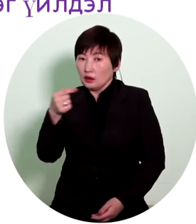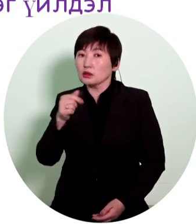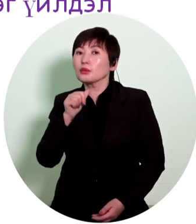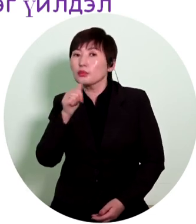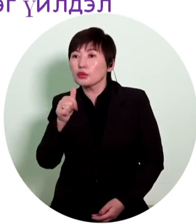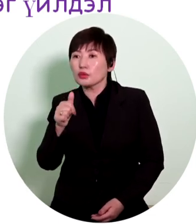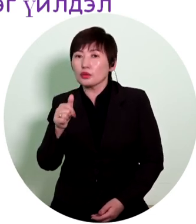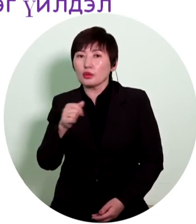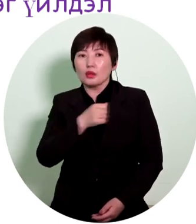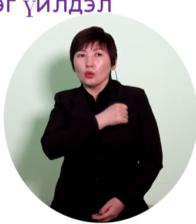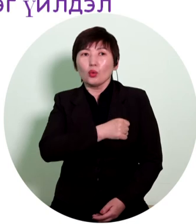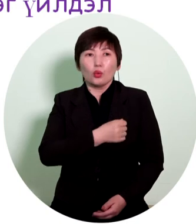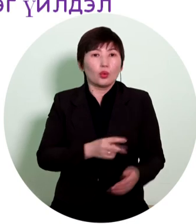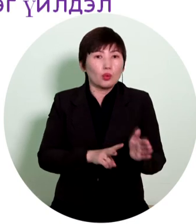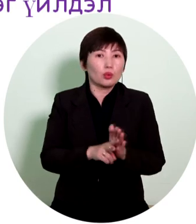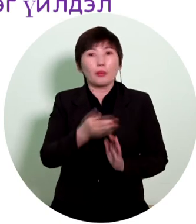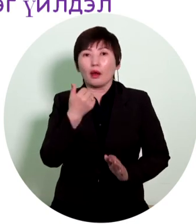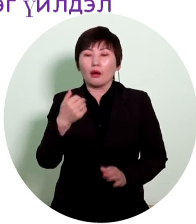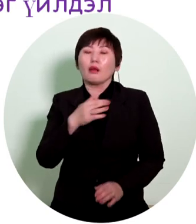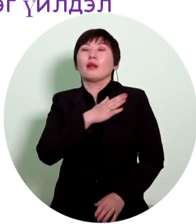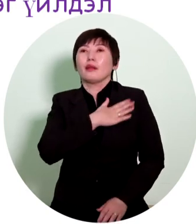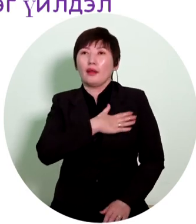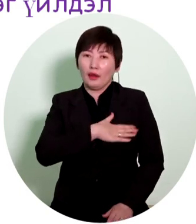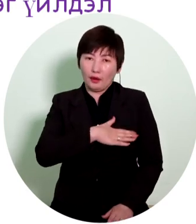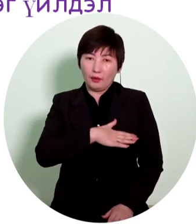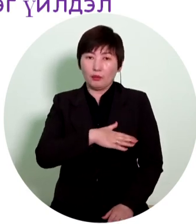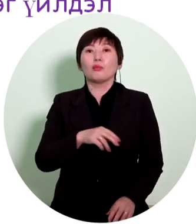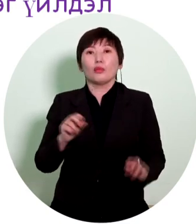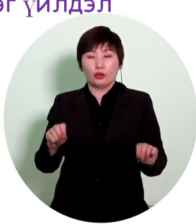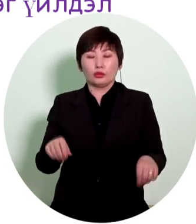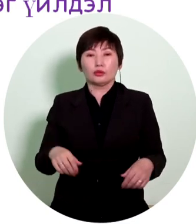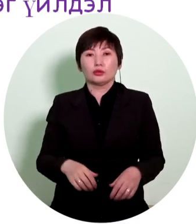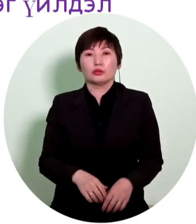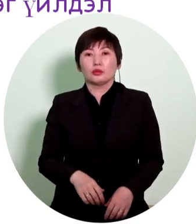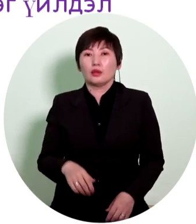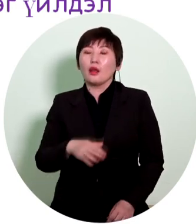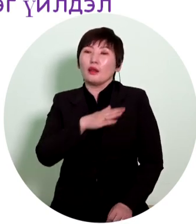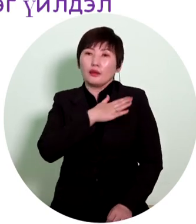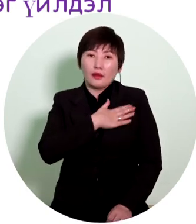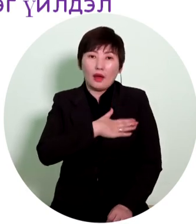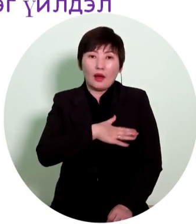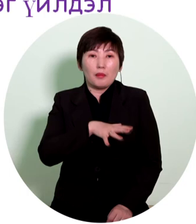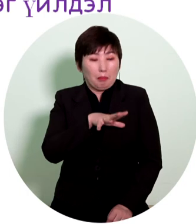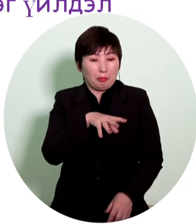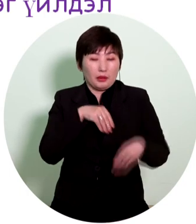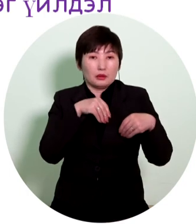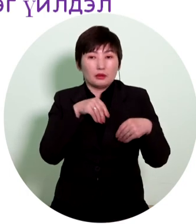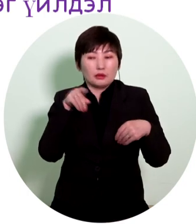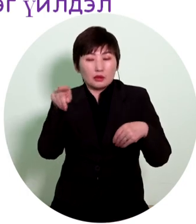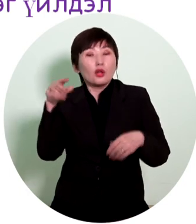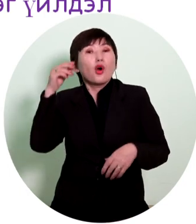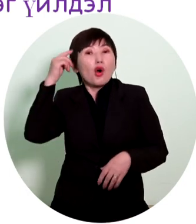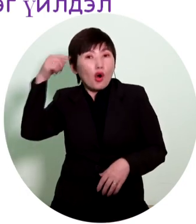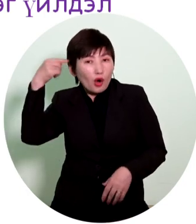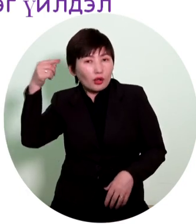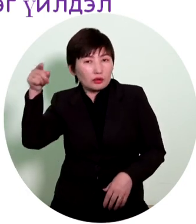байхгүй, уур бухимдал төрөхгүйгээр аяндаа яах нь тайван мэдрэмж чамд төрхнө. Тайван мэдрэмж төрснөөрөө тэр хүүг